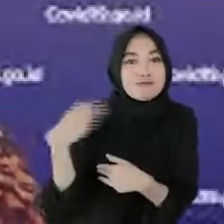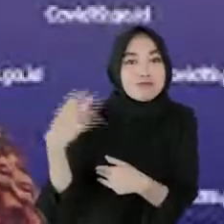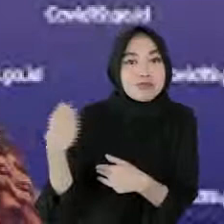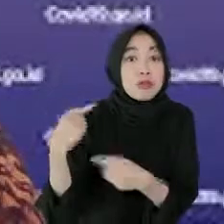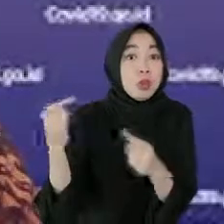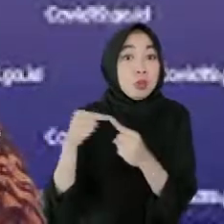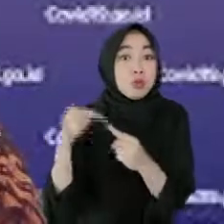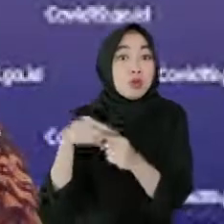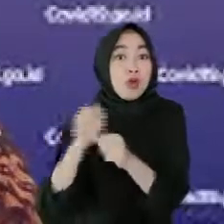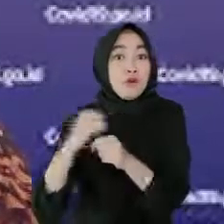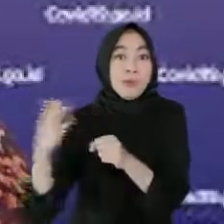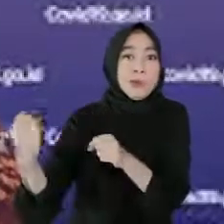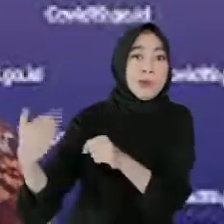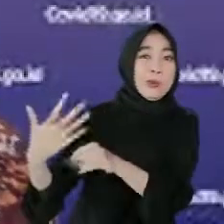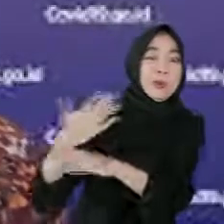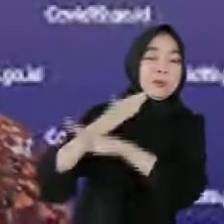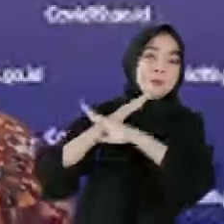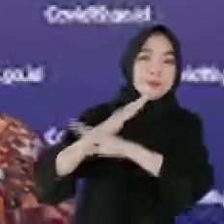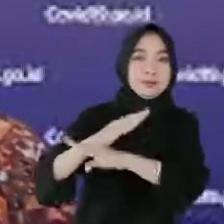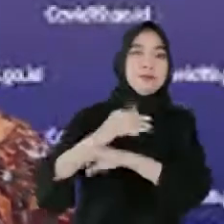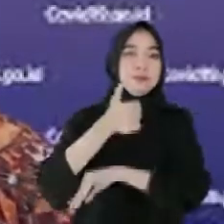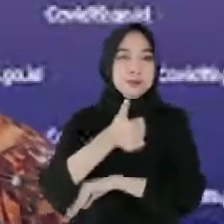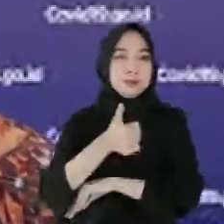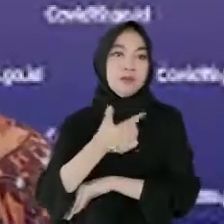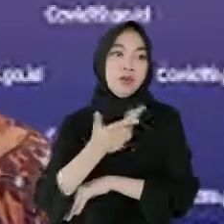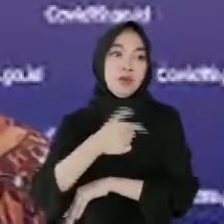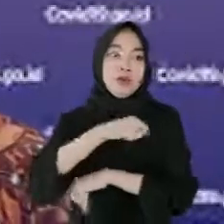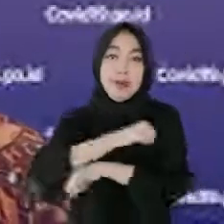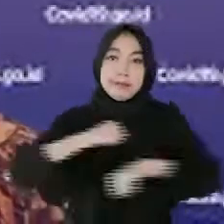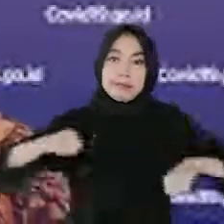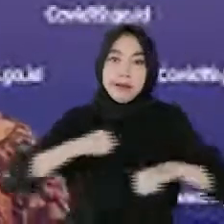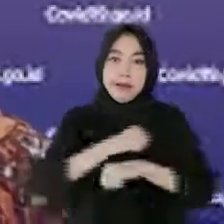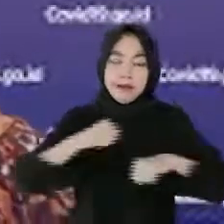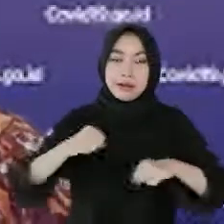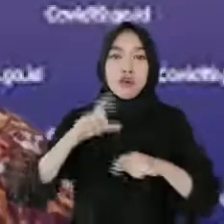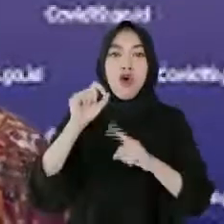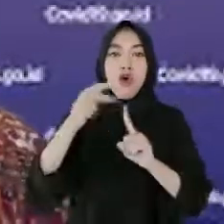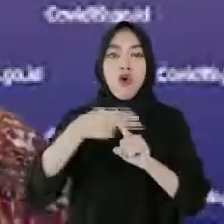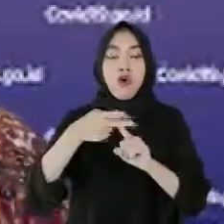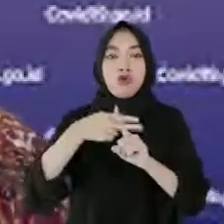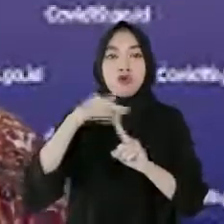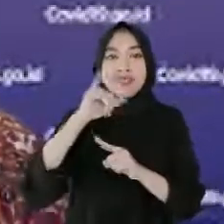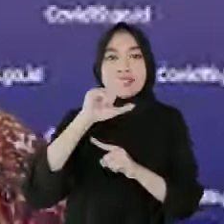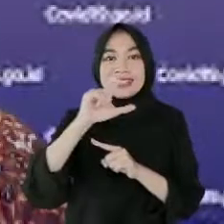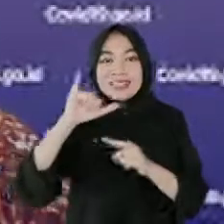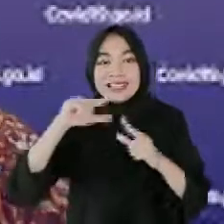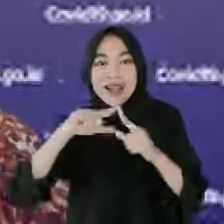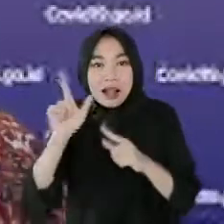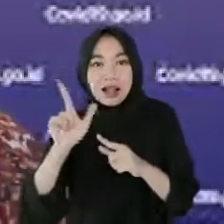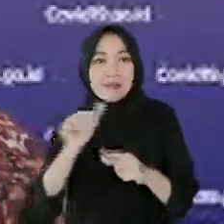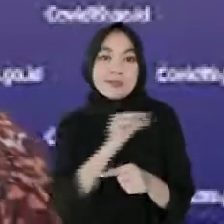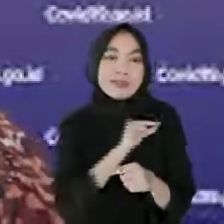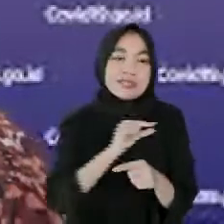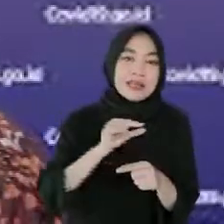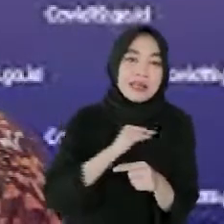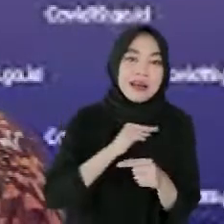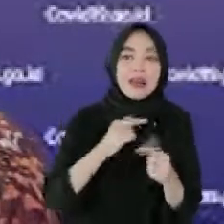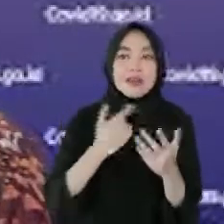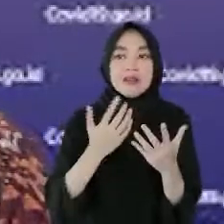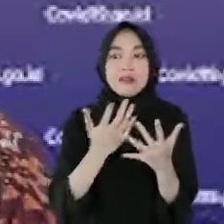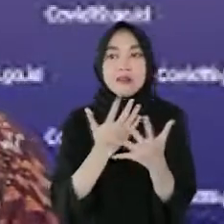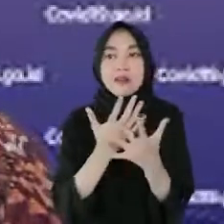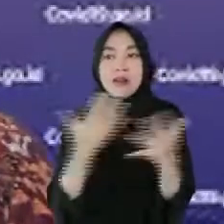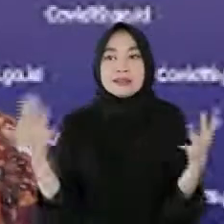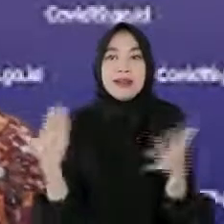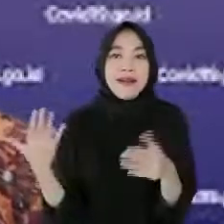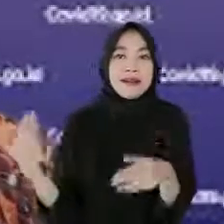mencegah penularan copied 19 diantara para atlet ofisial peserta lomba dan masyarakat umum